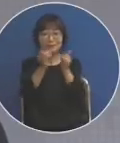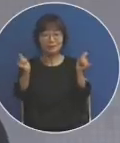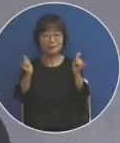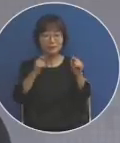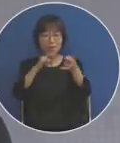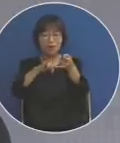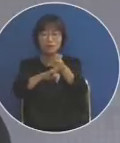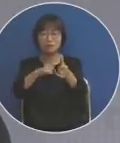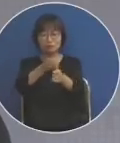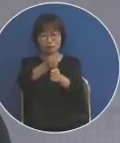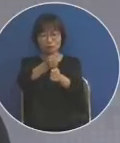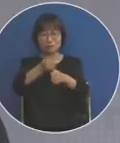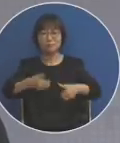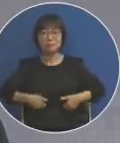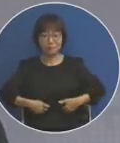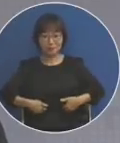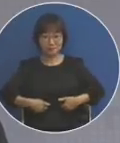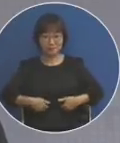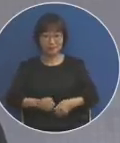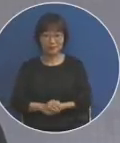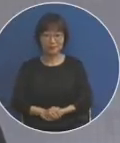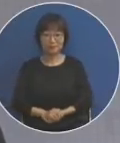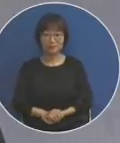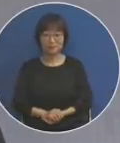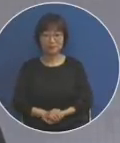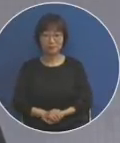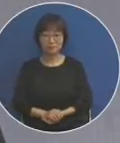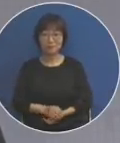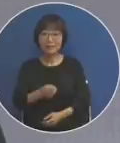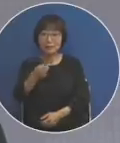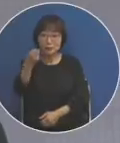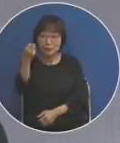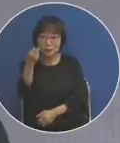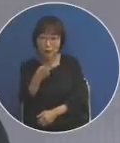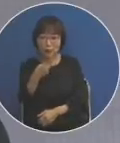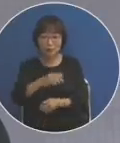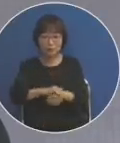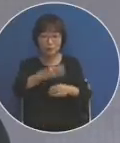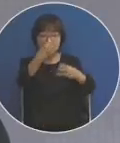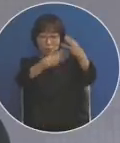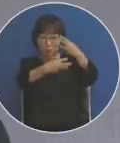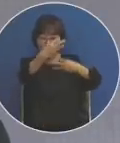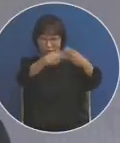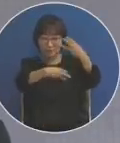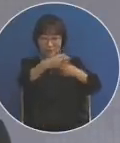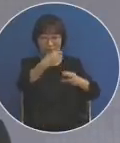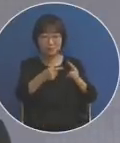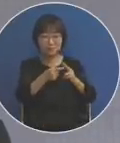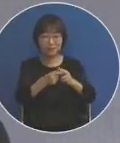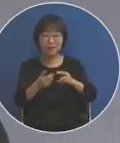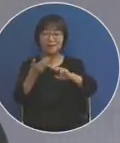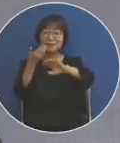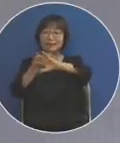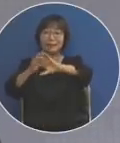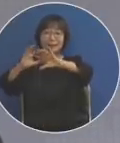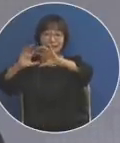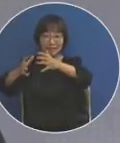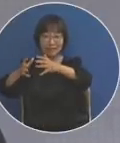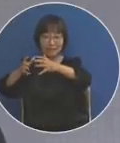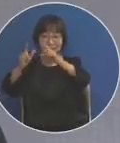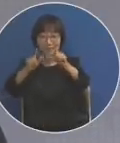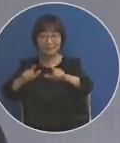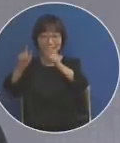may these people hold on to? 또 이제 우리 그 렘넌트들하고 해외에 있는 분들이 한 5천